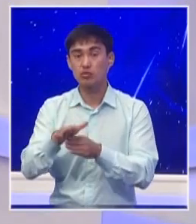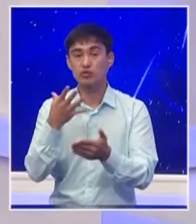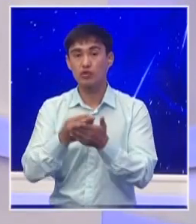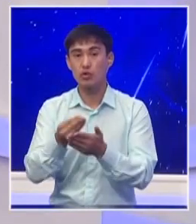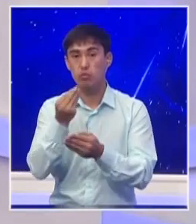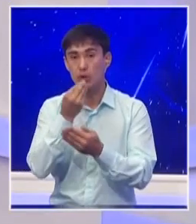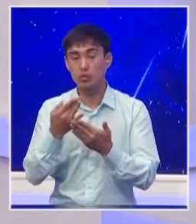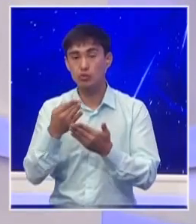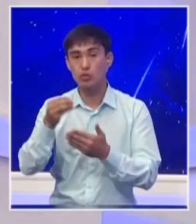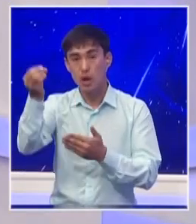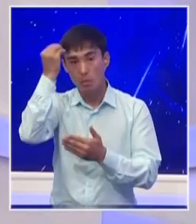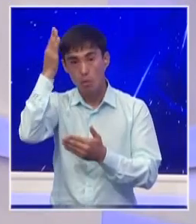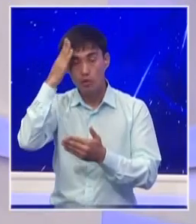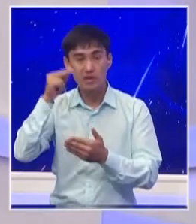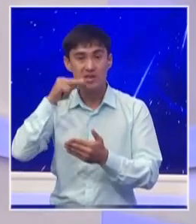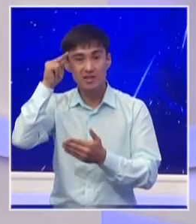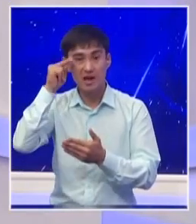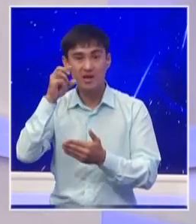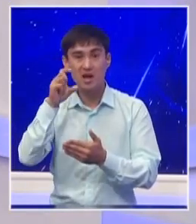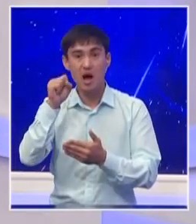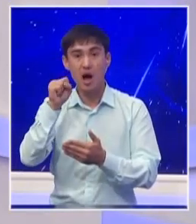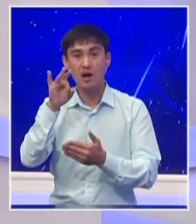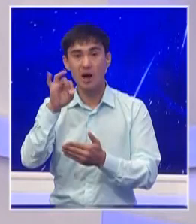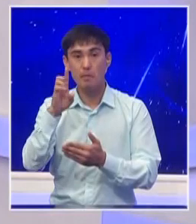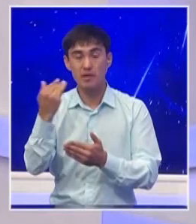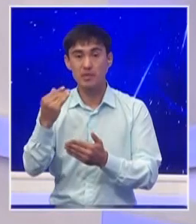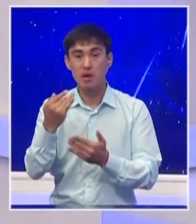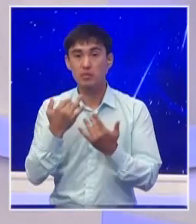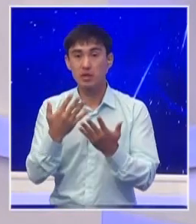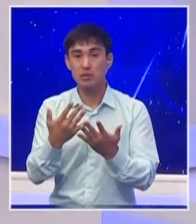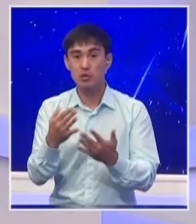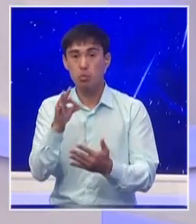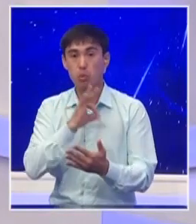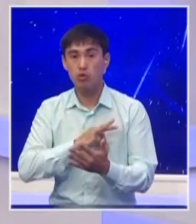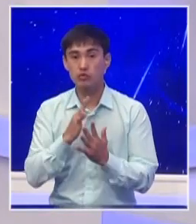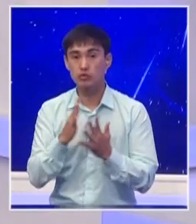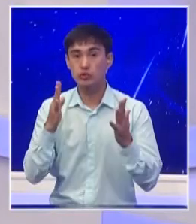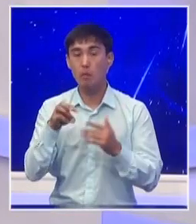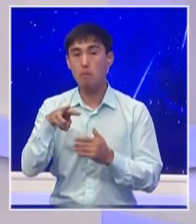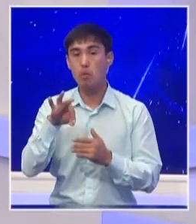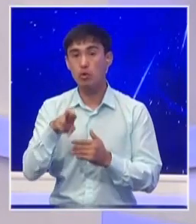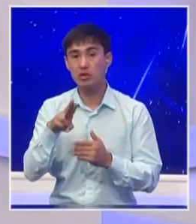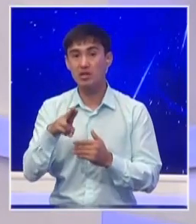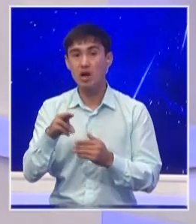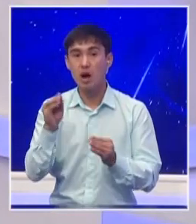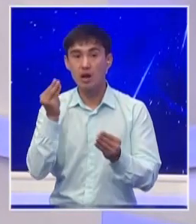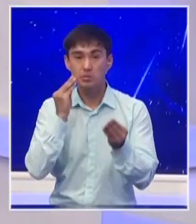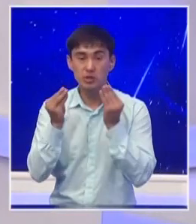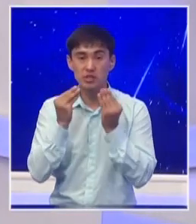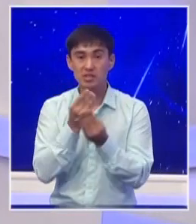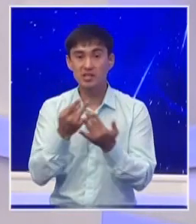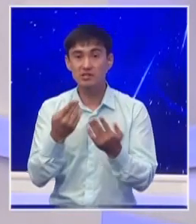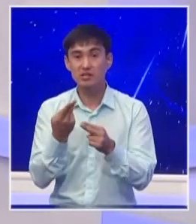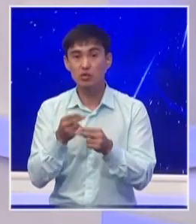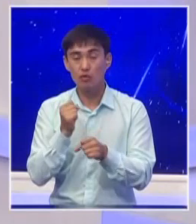Японии, Китае и Объединенных Арабских Эмиратах. Особым спросом у потребителей пользуется не только сам мед, но и косметические средства,